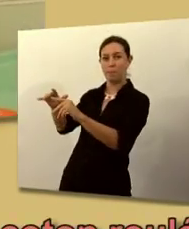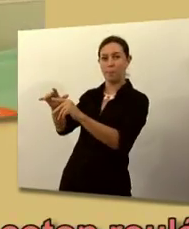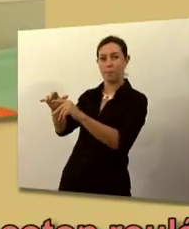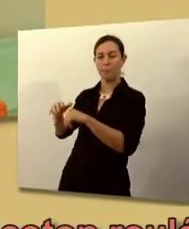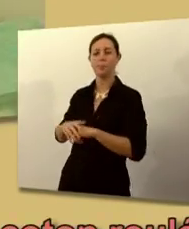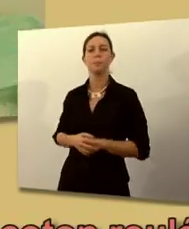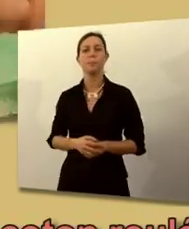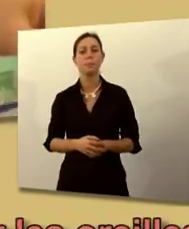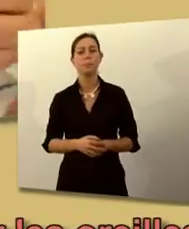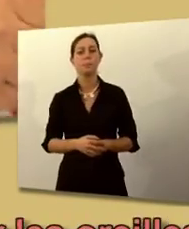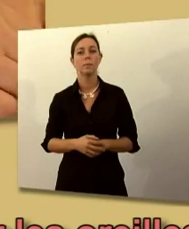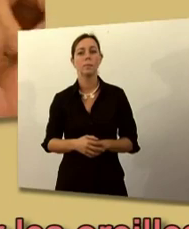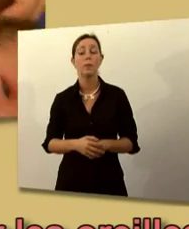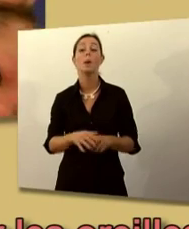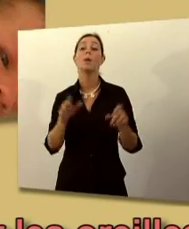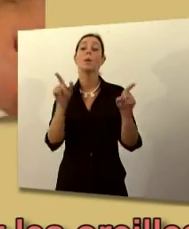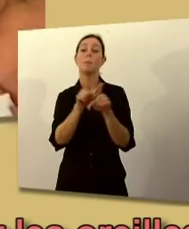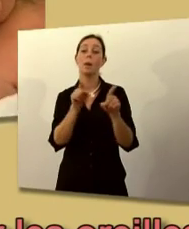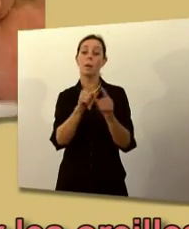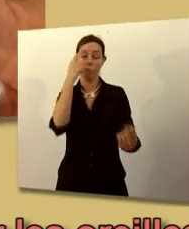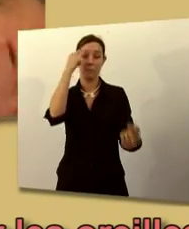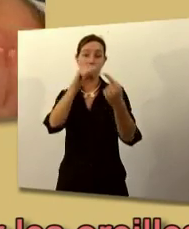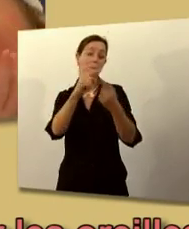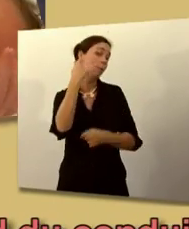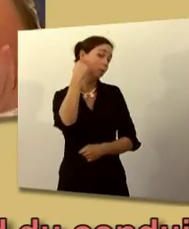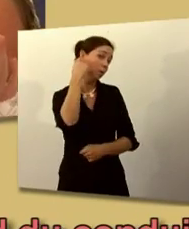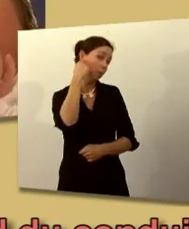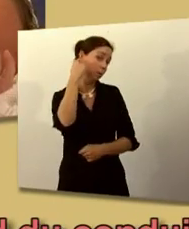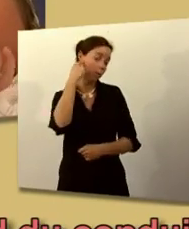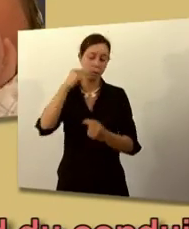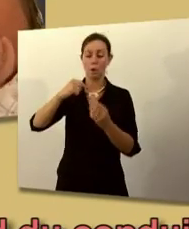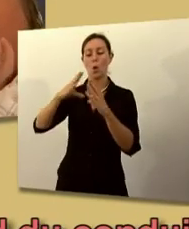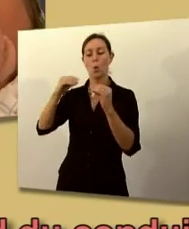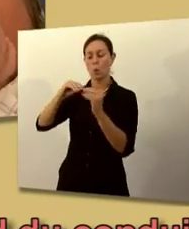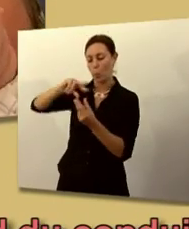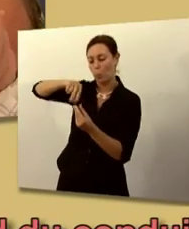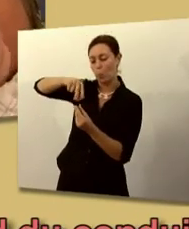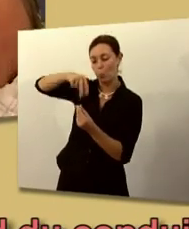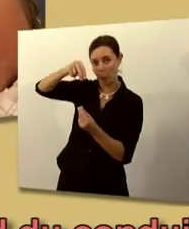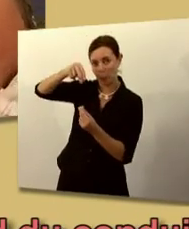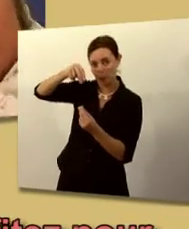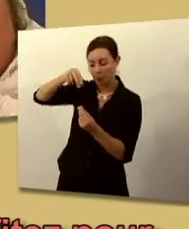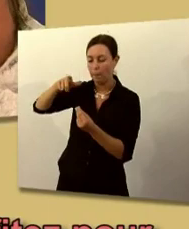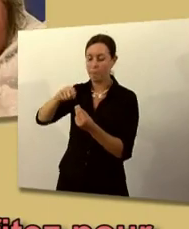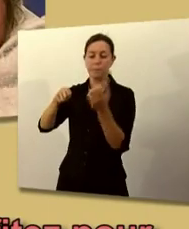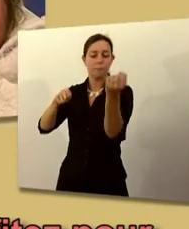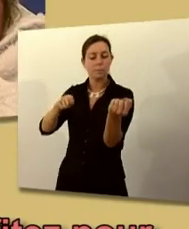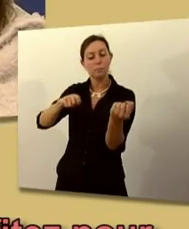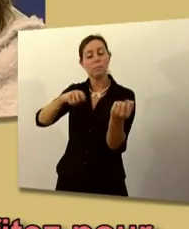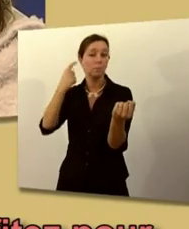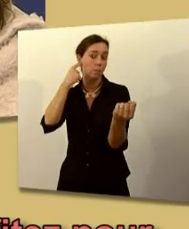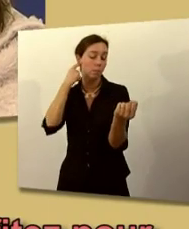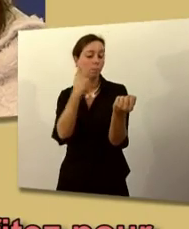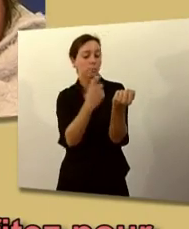Et pareil, un petit coton roulé pour les oreilles, le pavillon, le bord du conduit et vous